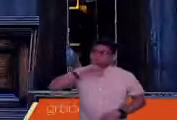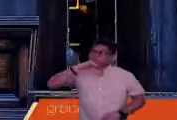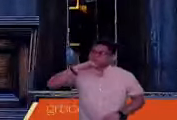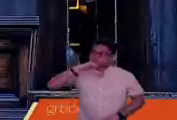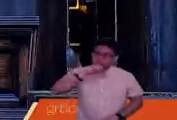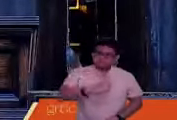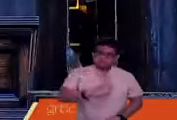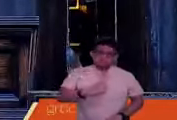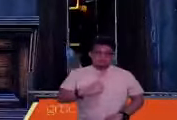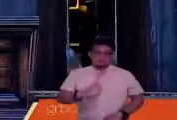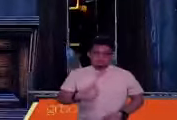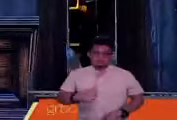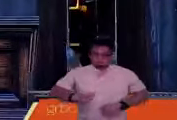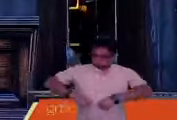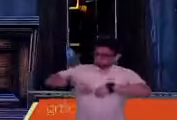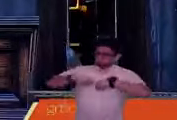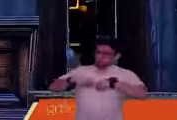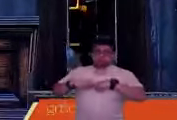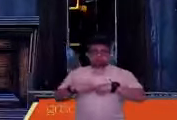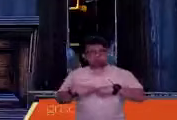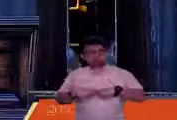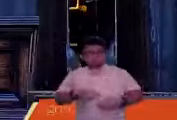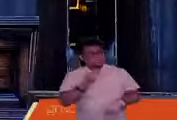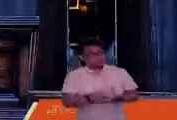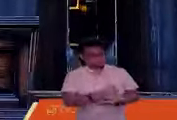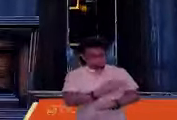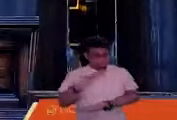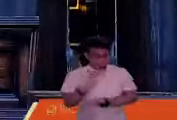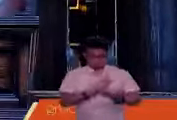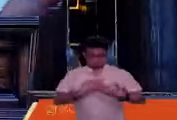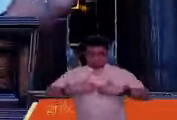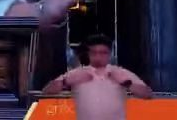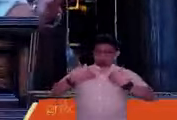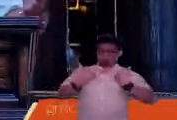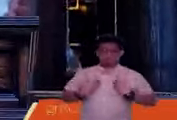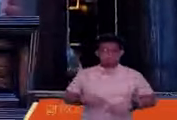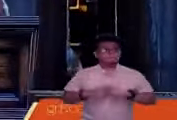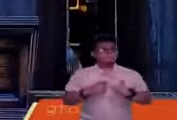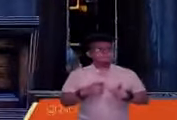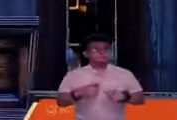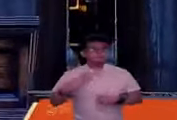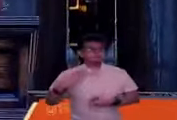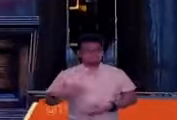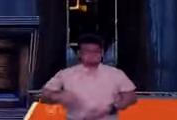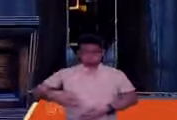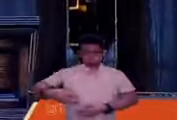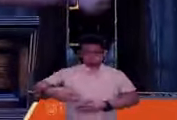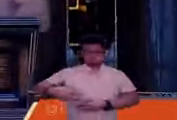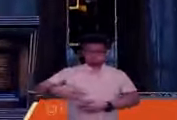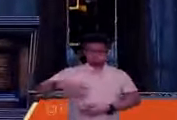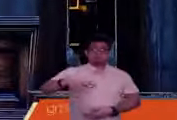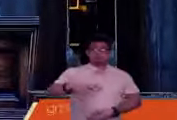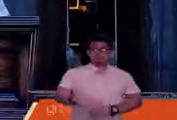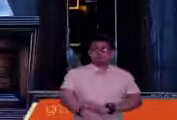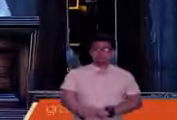Nga batan-on pa mo kay kanang lungon, kakita kong lungon gamay, o lumunda at